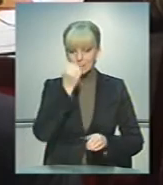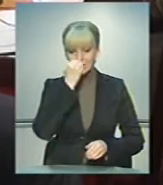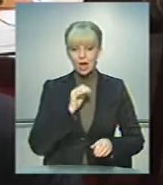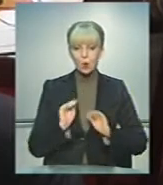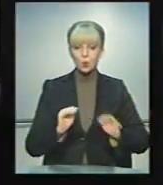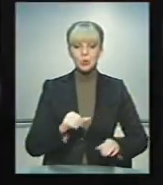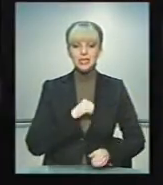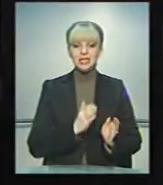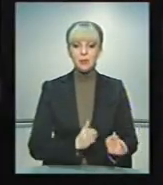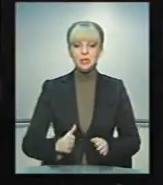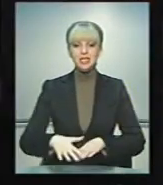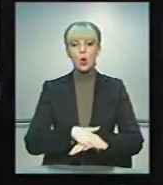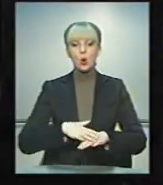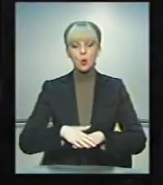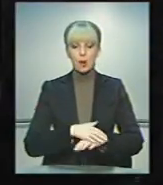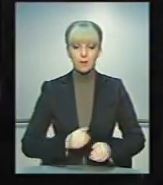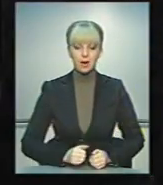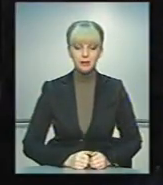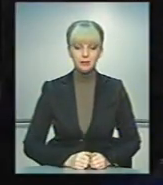громад.